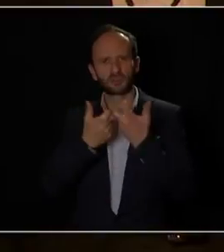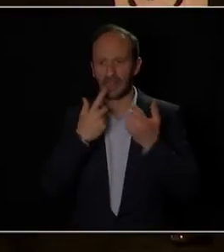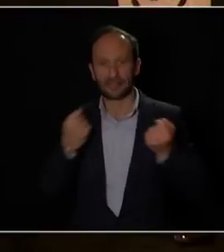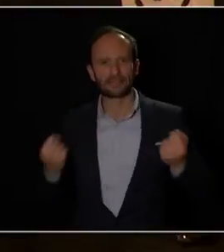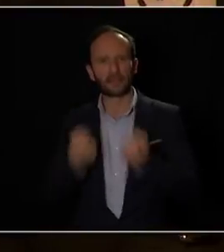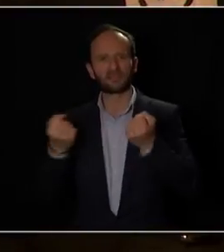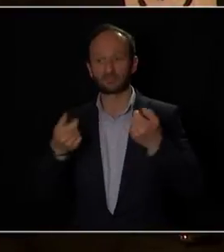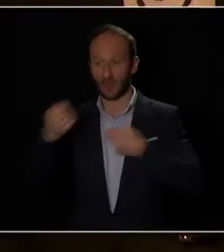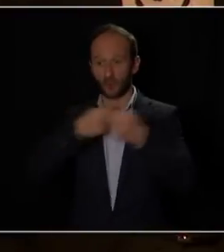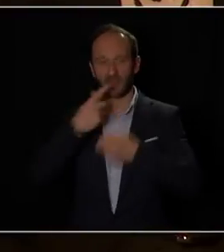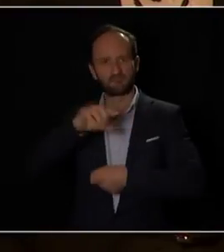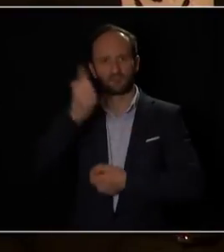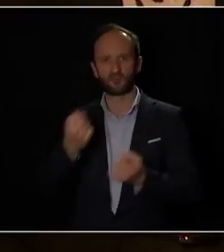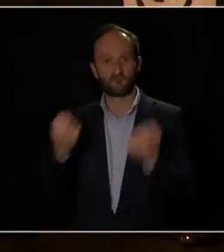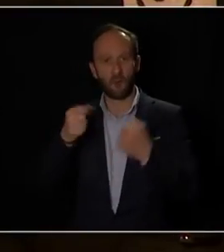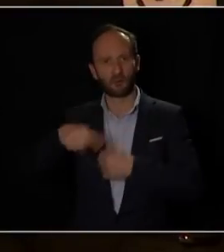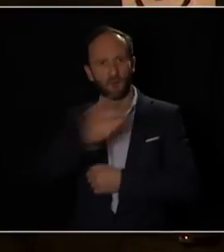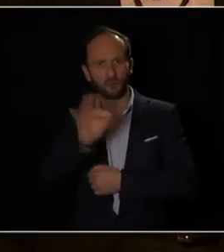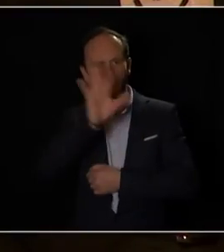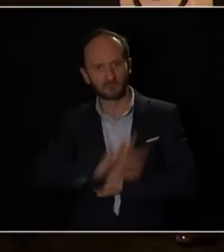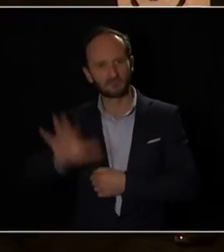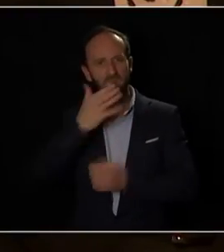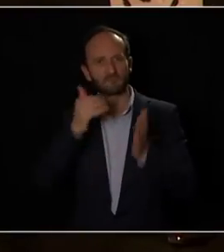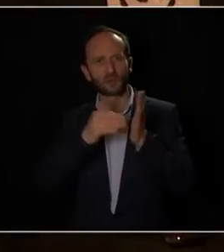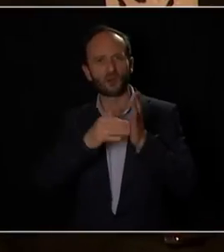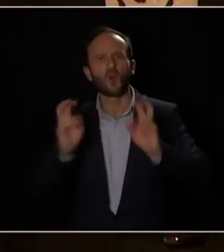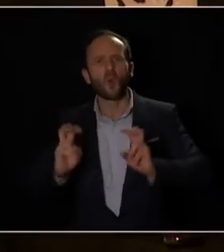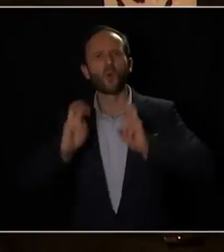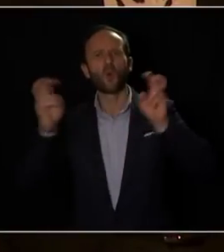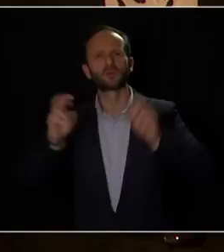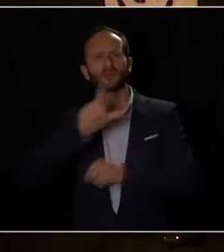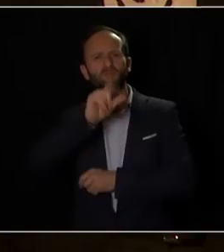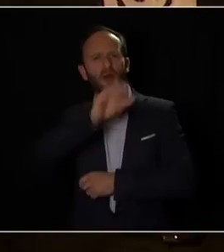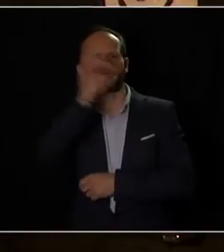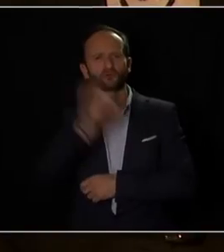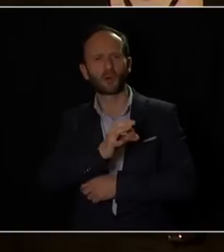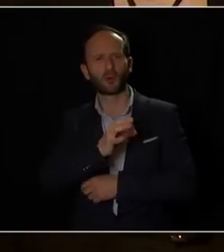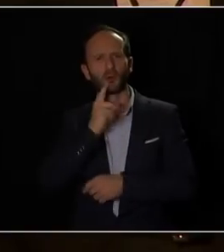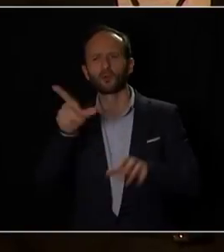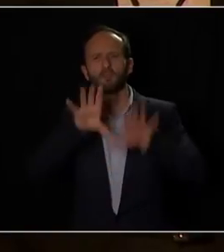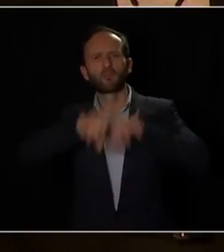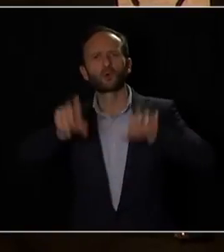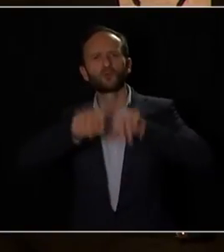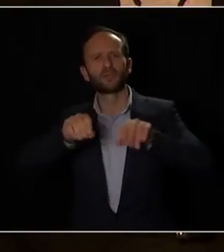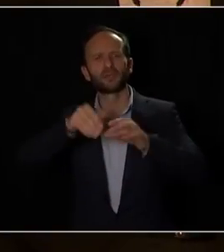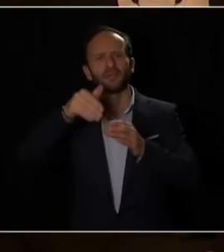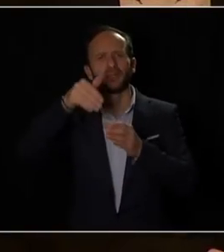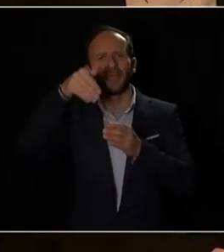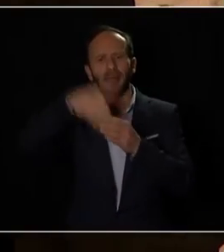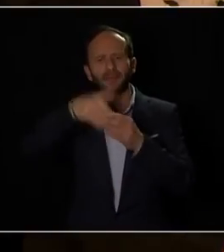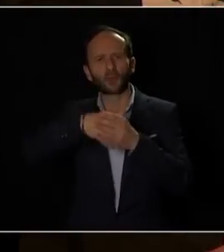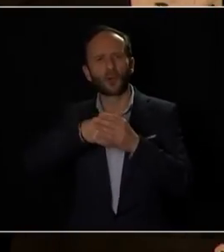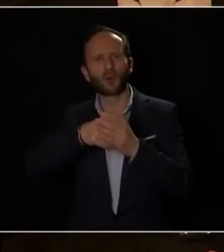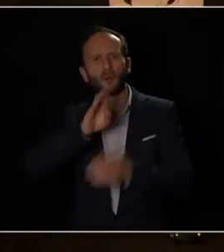dynamismes économiques de France, avec une hausse de près de 20% du produit intérieur